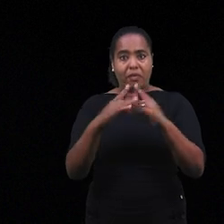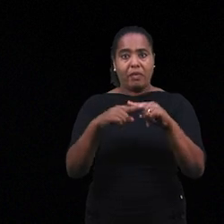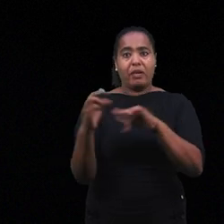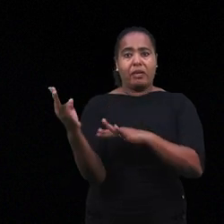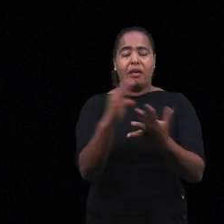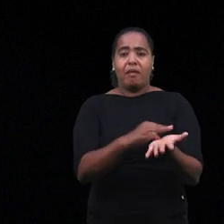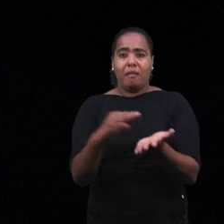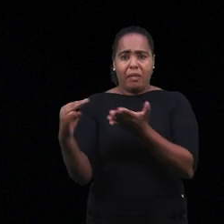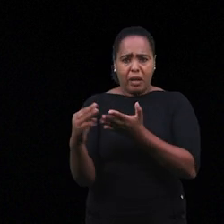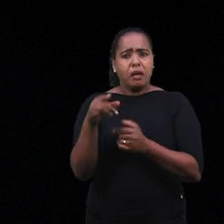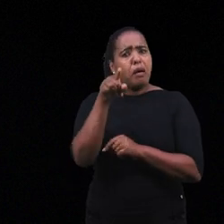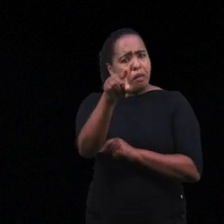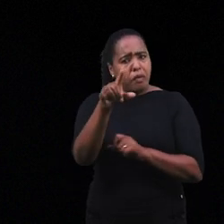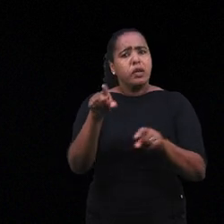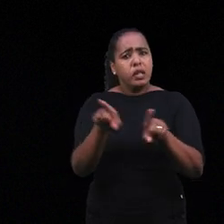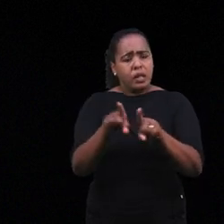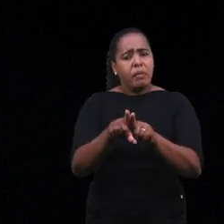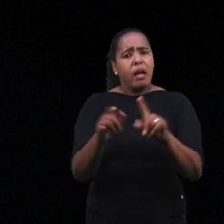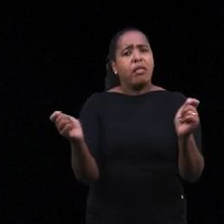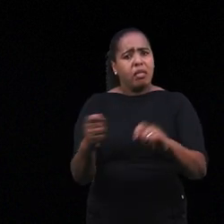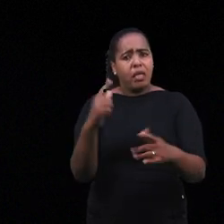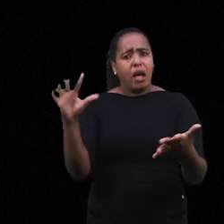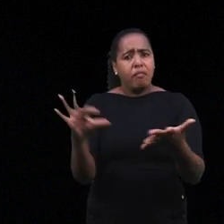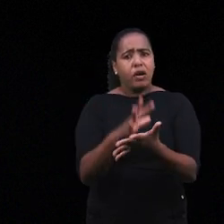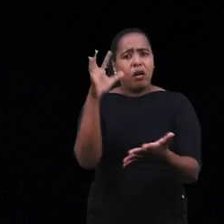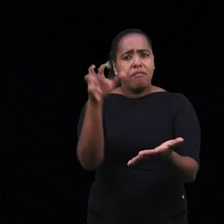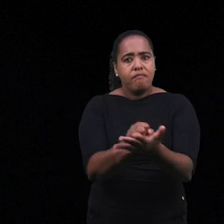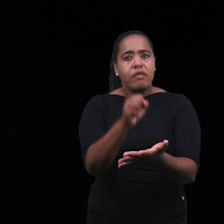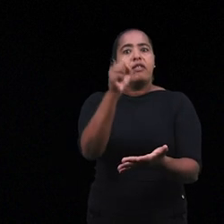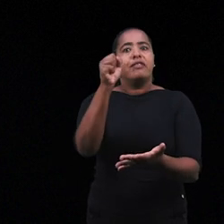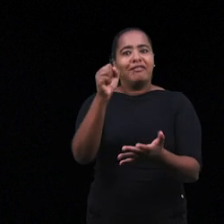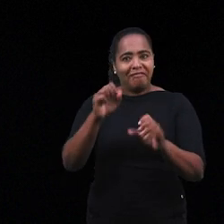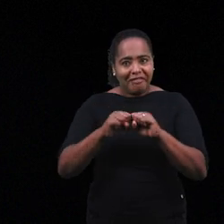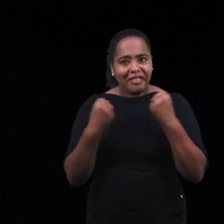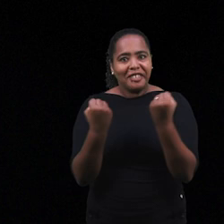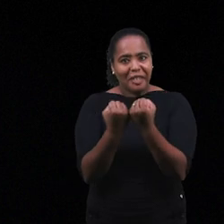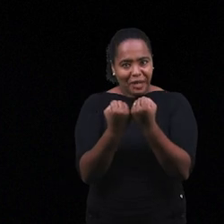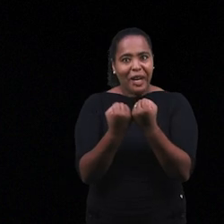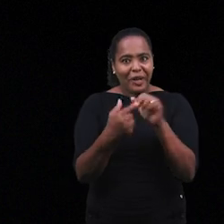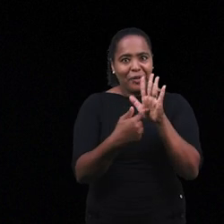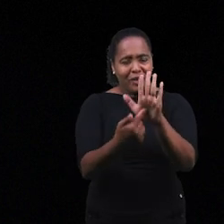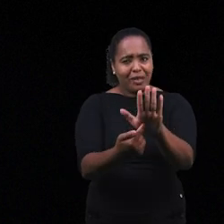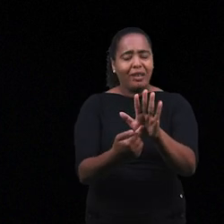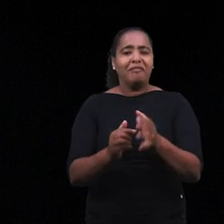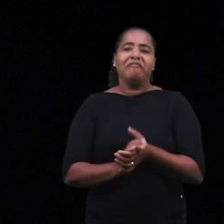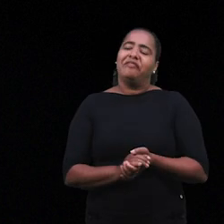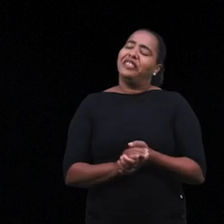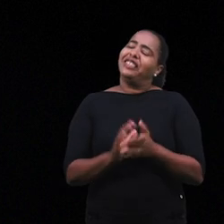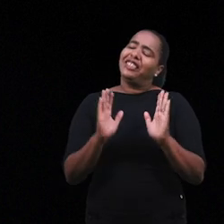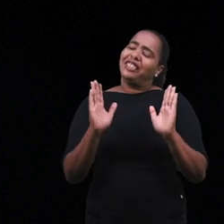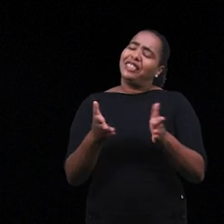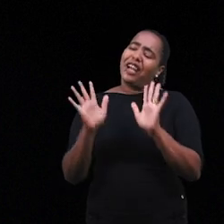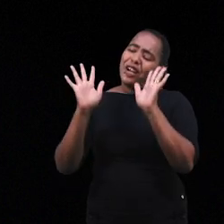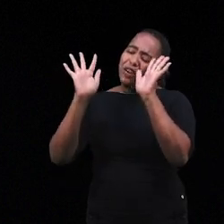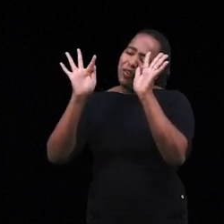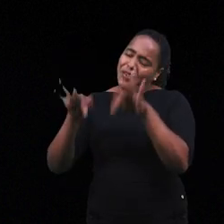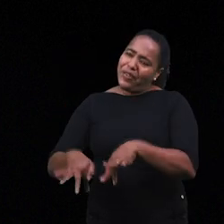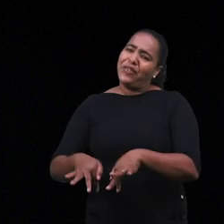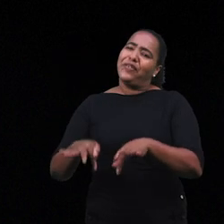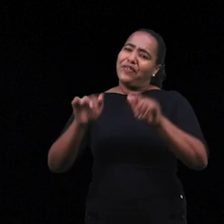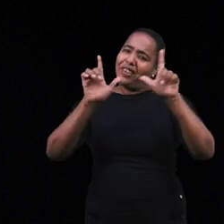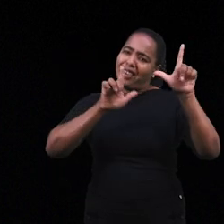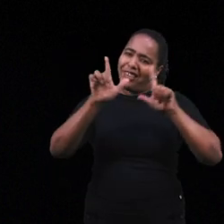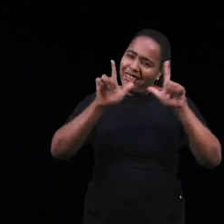l'Église chrétienne Maranatha, vous pouvez aussi vous inscrire dans ce séminaire que je viens de vous dire. Et ainsi, nous arrivons à la fin de